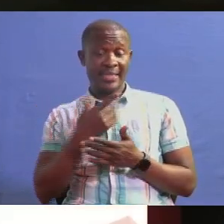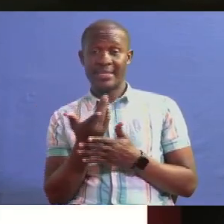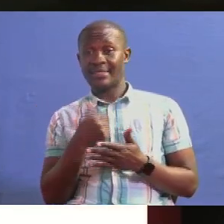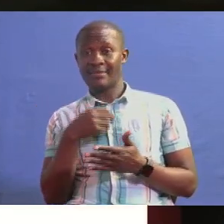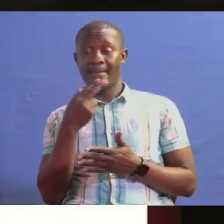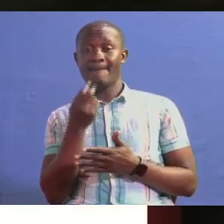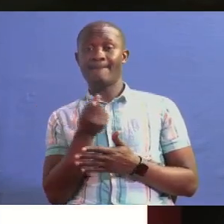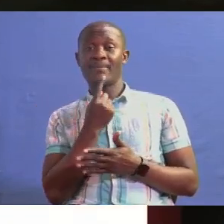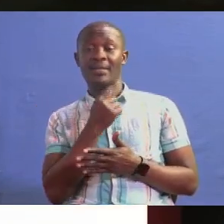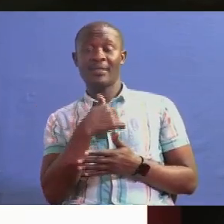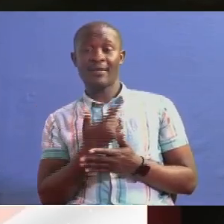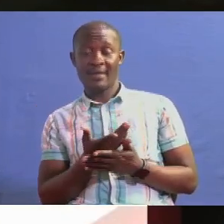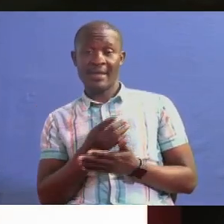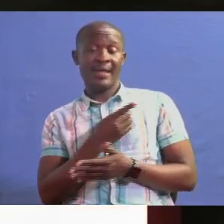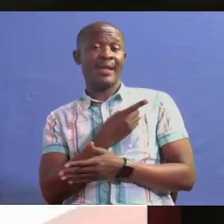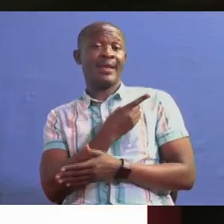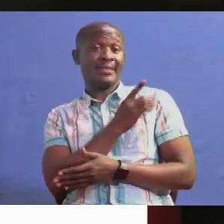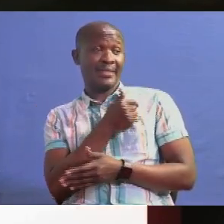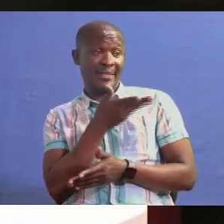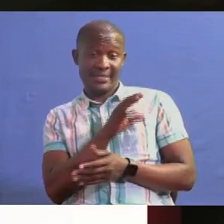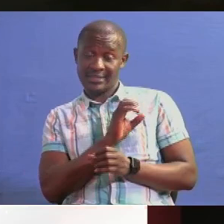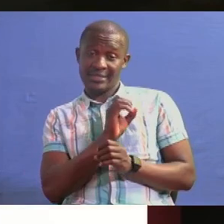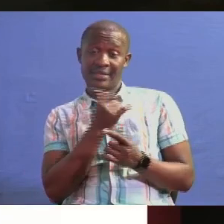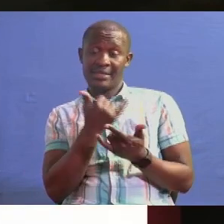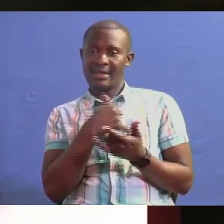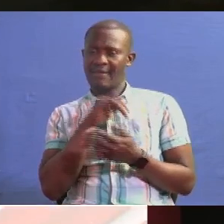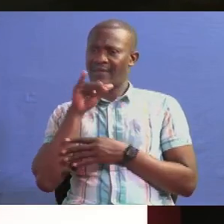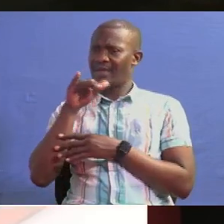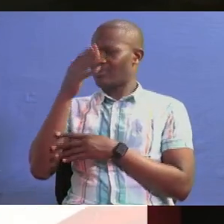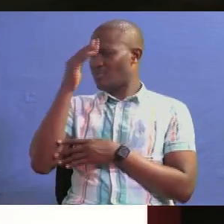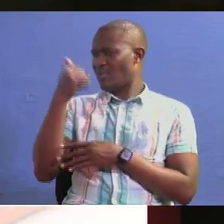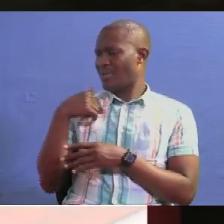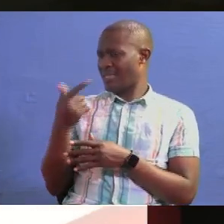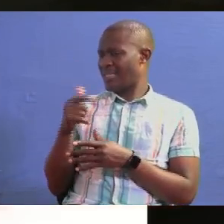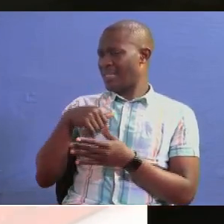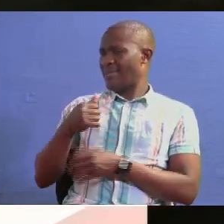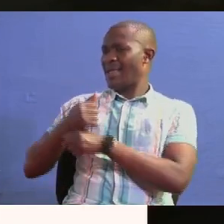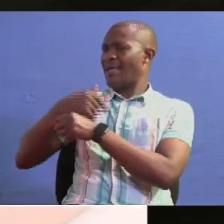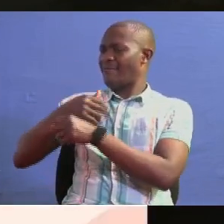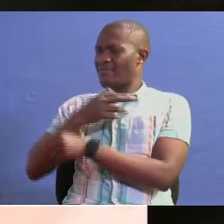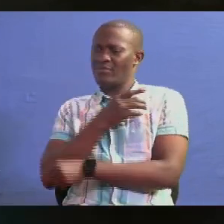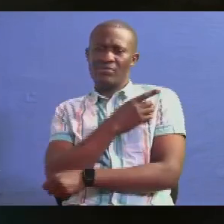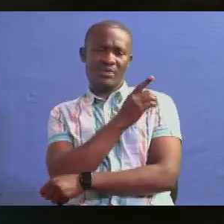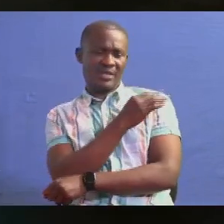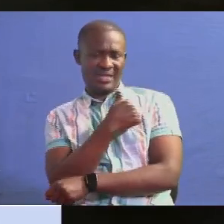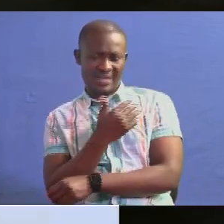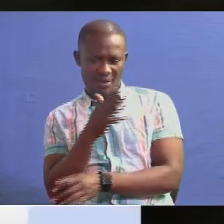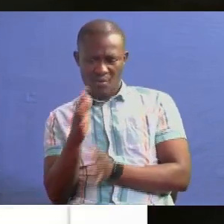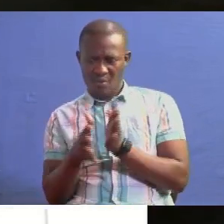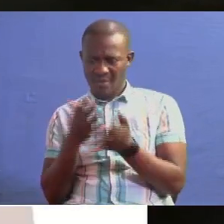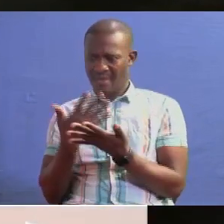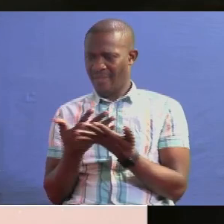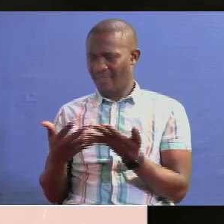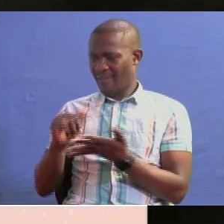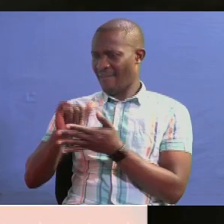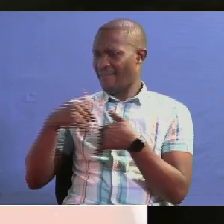biomedical, madaktari wasingekuepo hapa. Kwa hiyo nilijiuliza kwa nini nisiwasaidie madaktari kwa kutengeneza vifaa